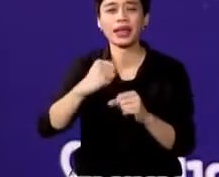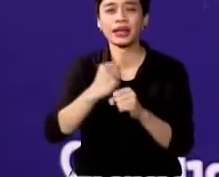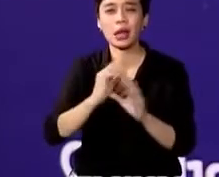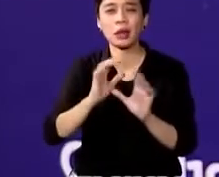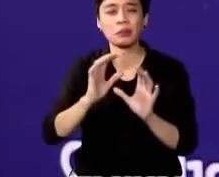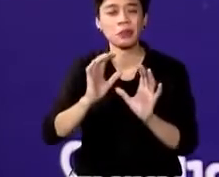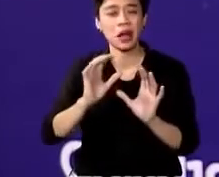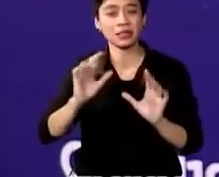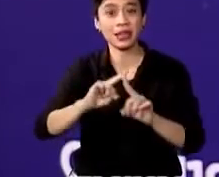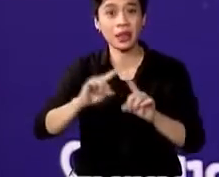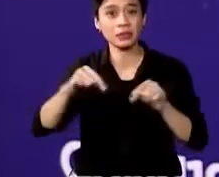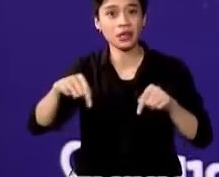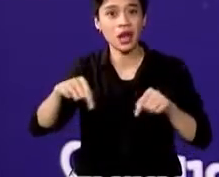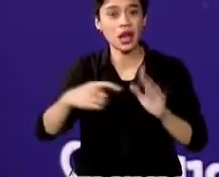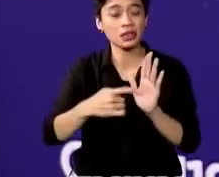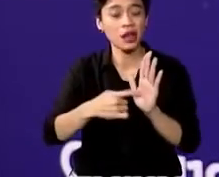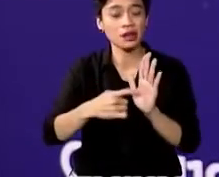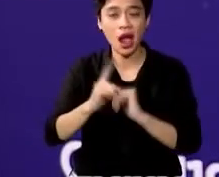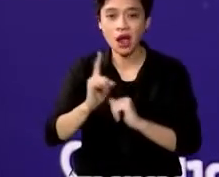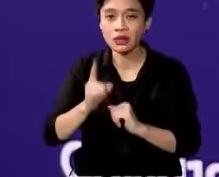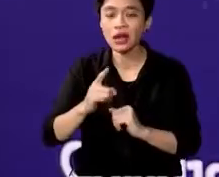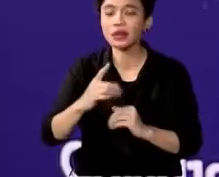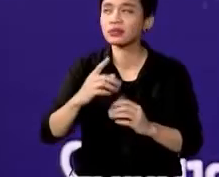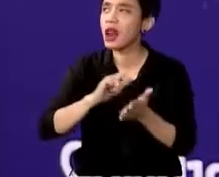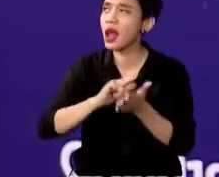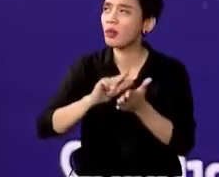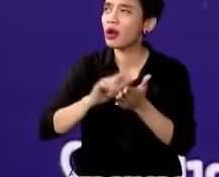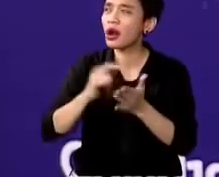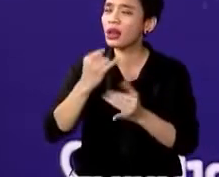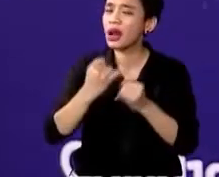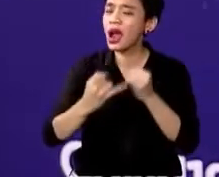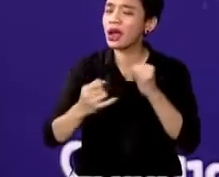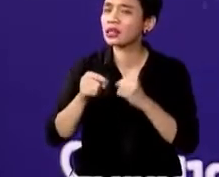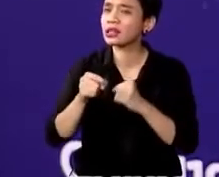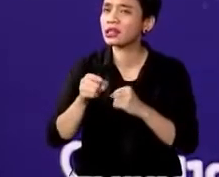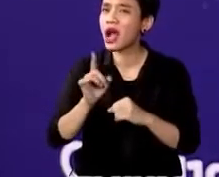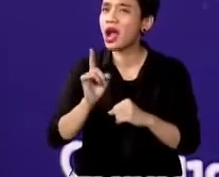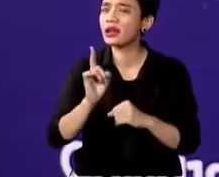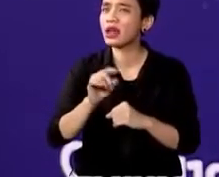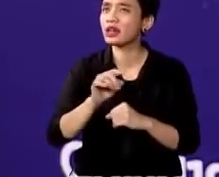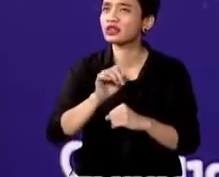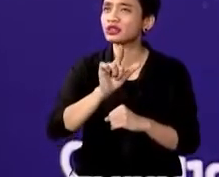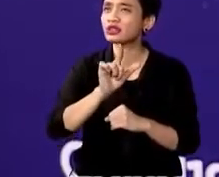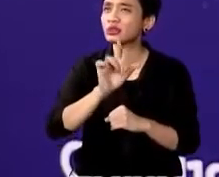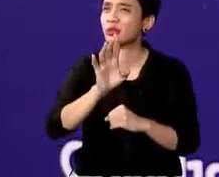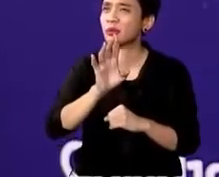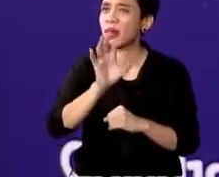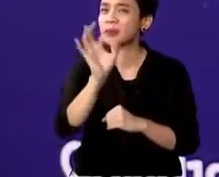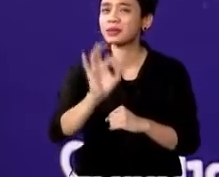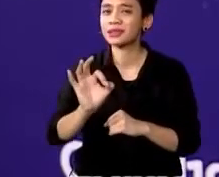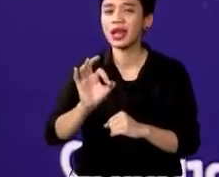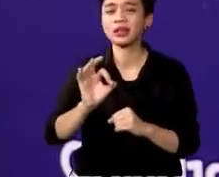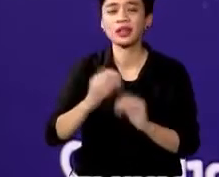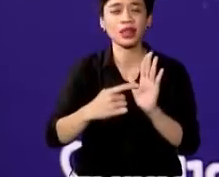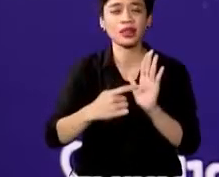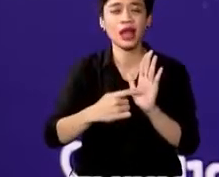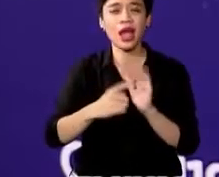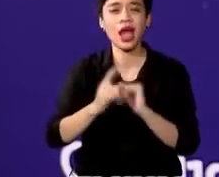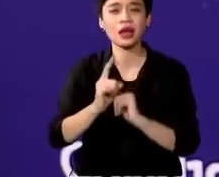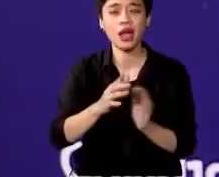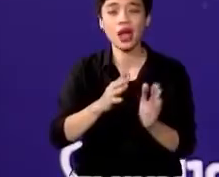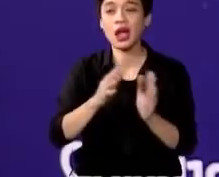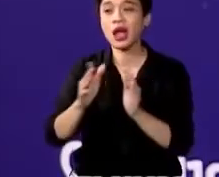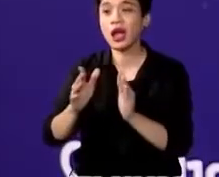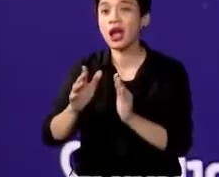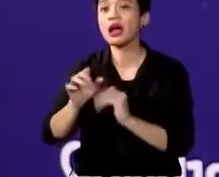bergejala kalau kemarin kita lihat laporan terakhir itu proporsinya 74% yang bergejala dan 7